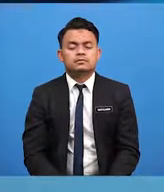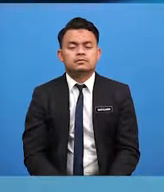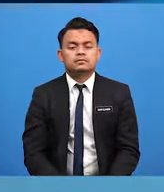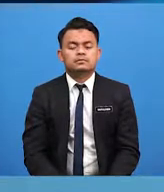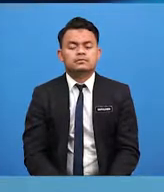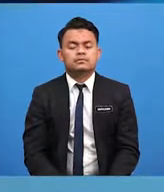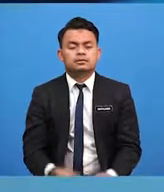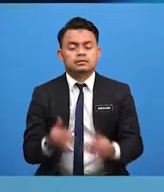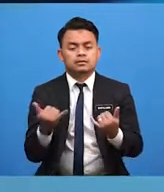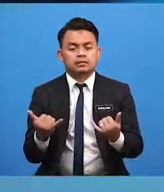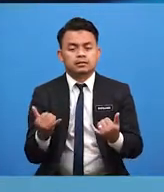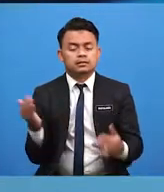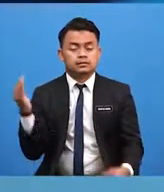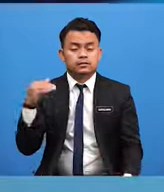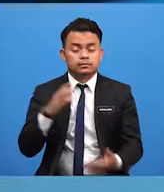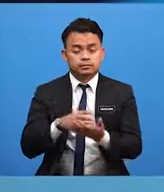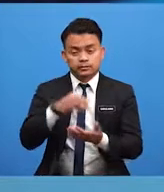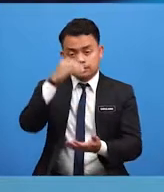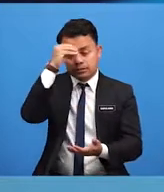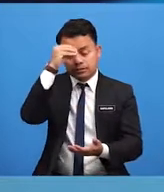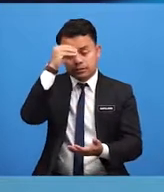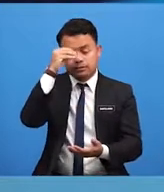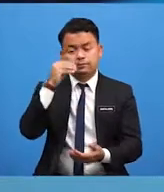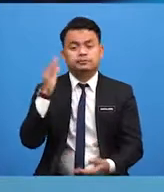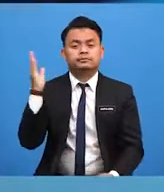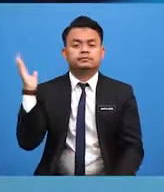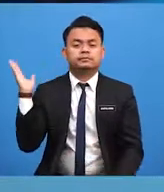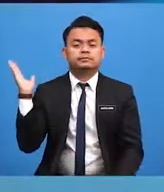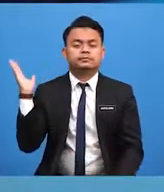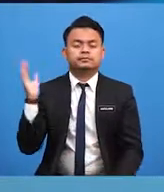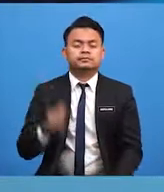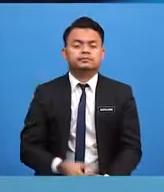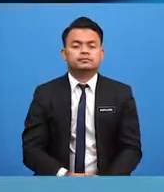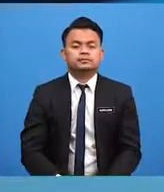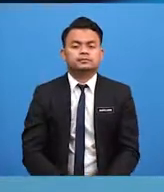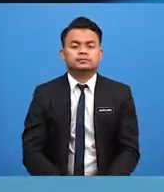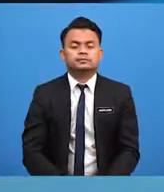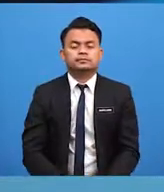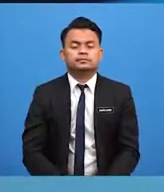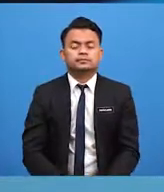Sekarang mari kita belajar mise en place atau pra penyediaan bagi stok ayam.